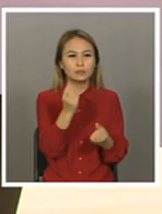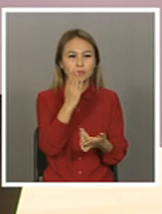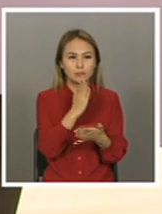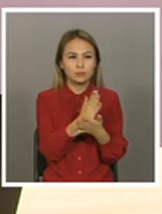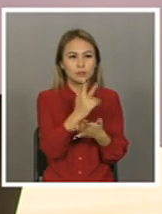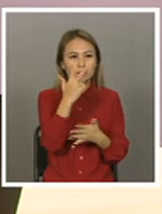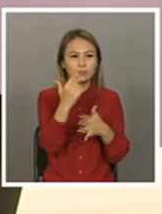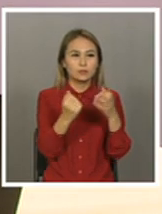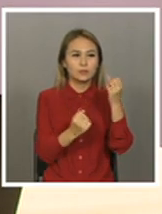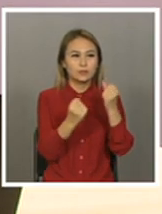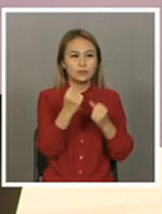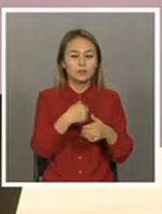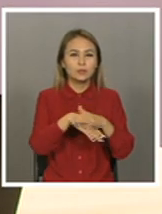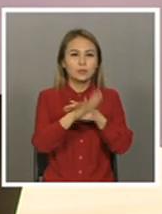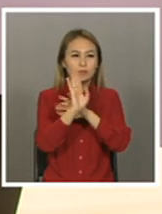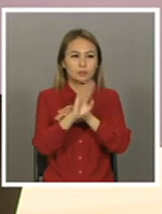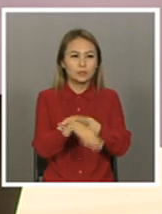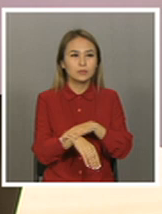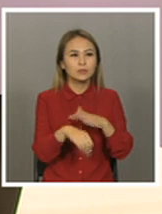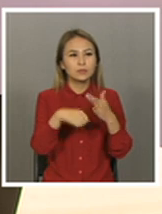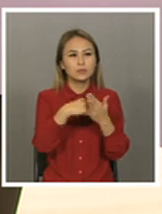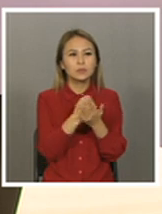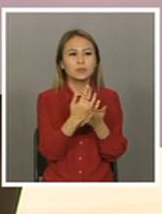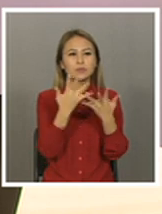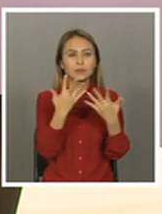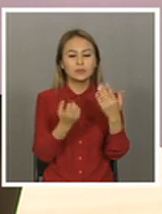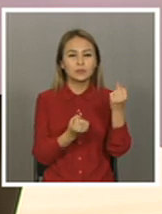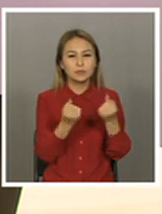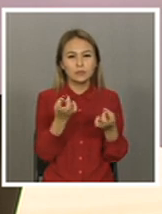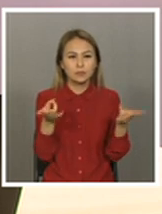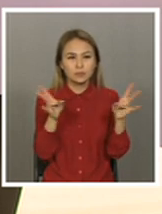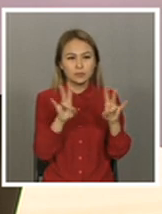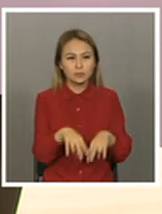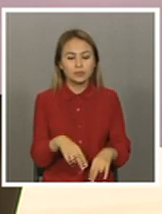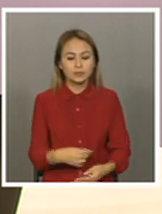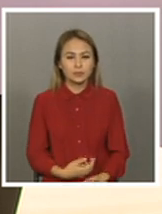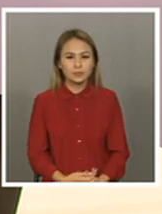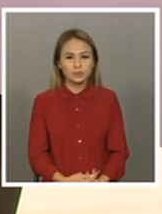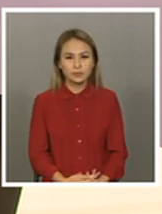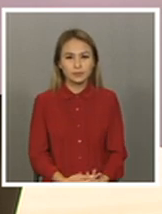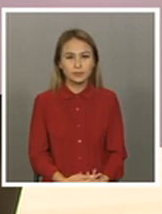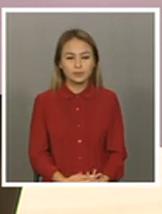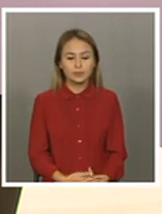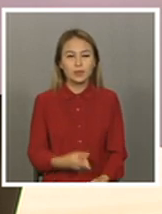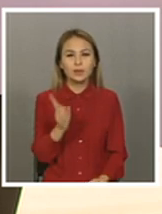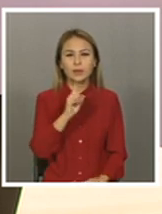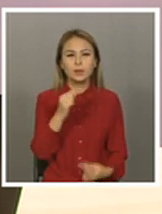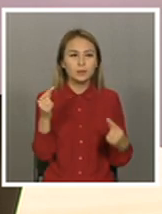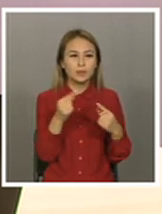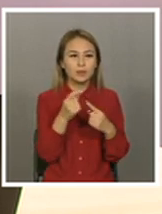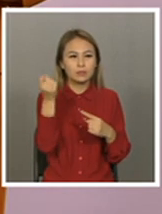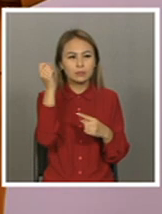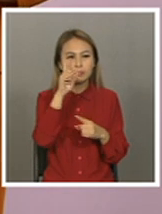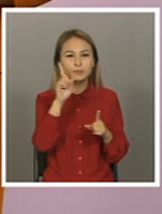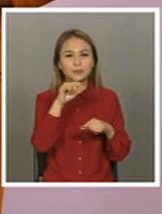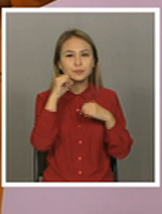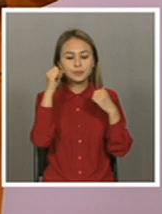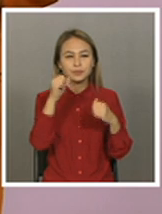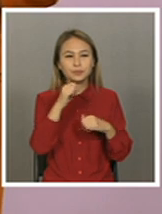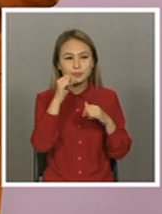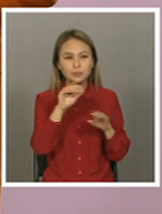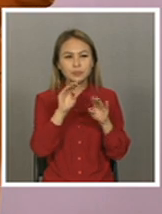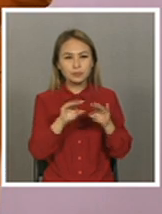3 мәшіне кетіп қалды. Тұрақта неше мәшіне қалды? Балалар, не белгілі, не белгісіз?